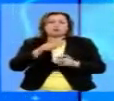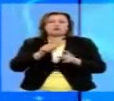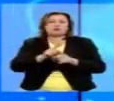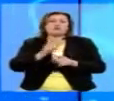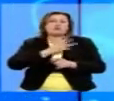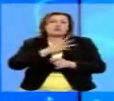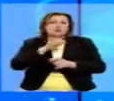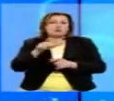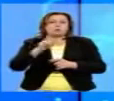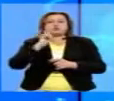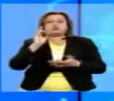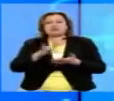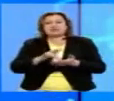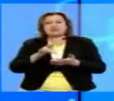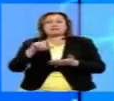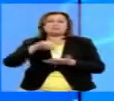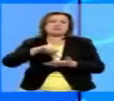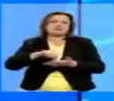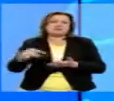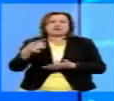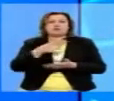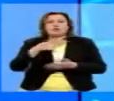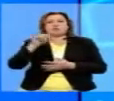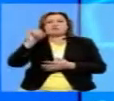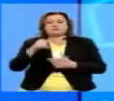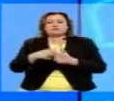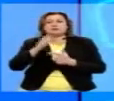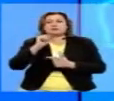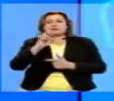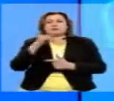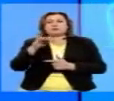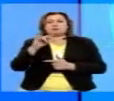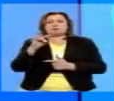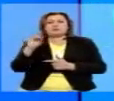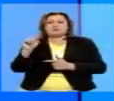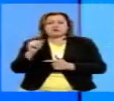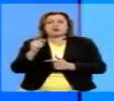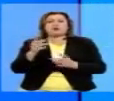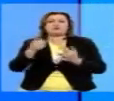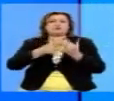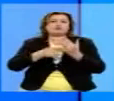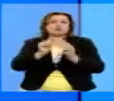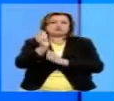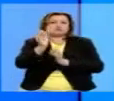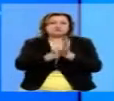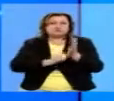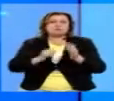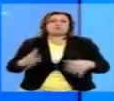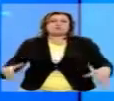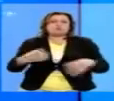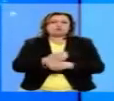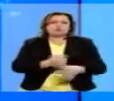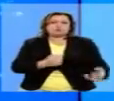также волонтеры молодежного центра, представители регионального университета имени Ахмета Байтурсынова, надев перчатки, вооружившись